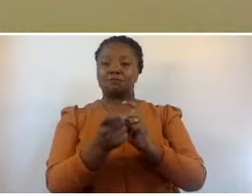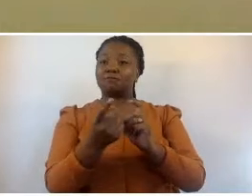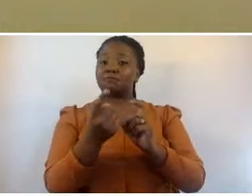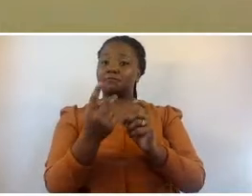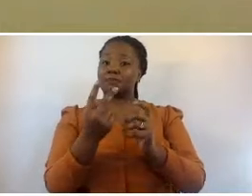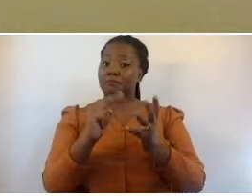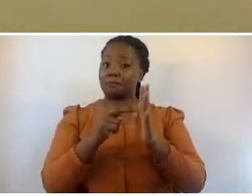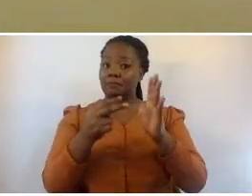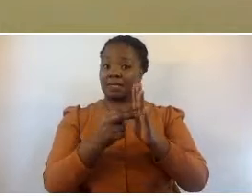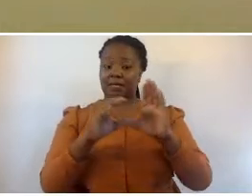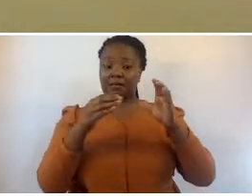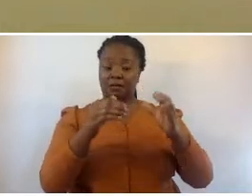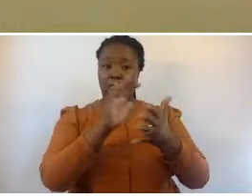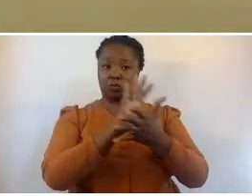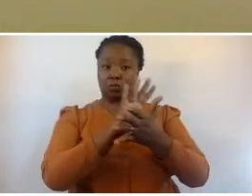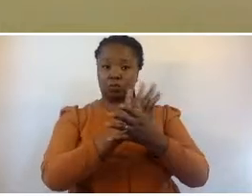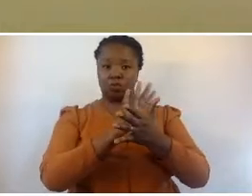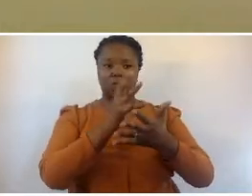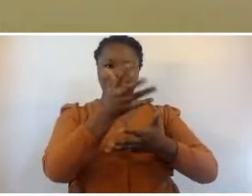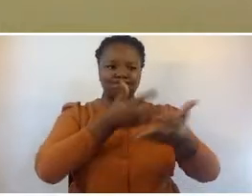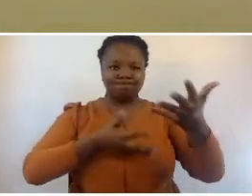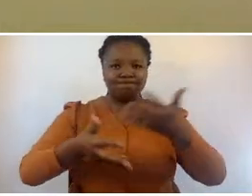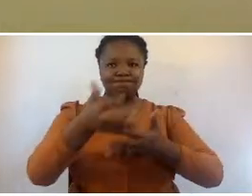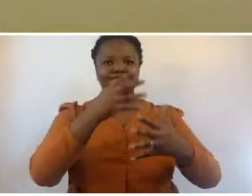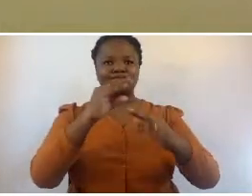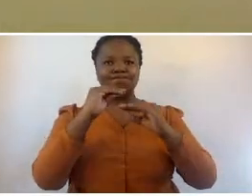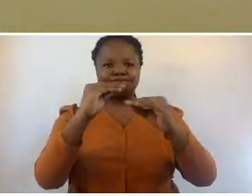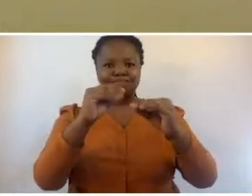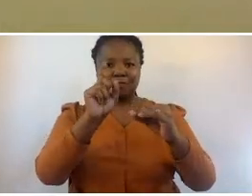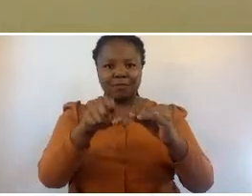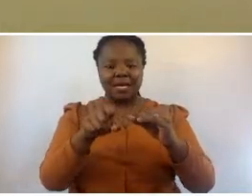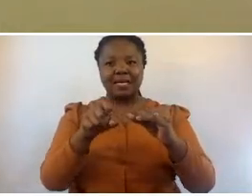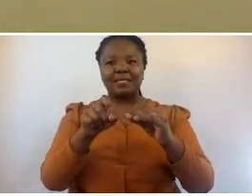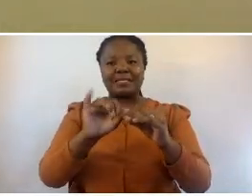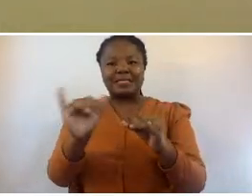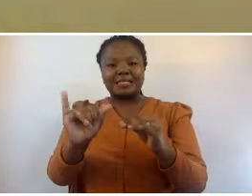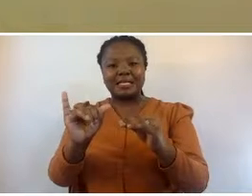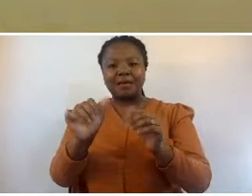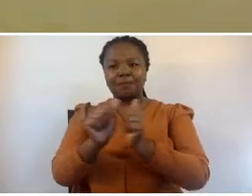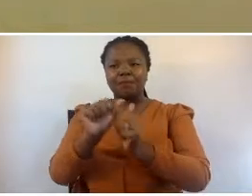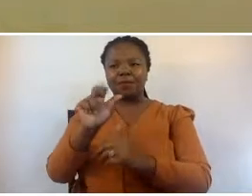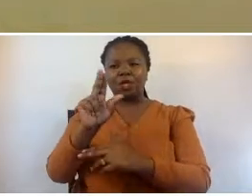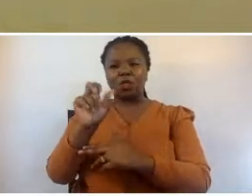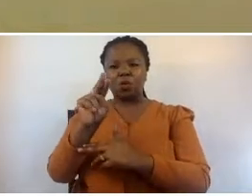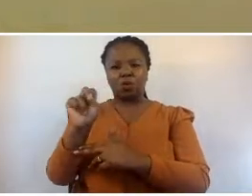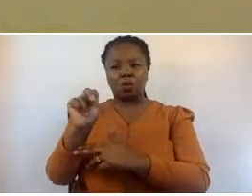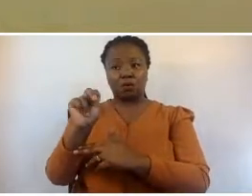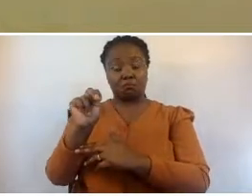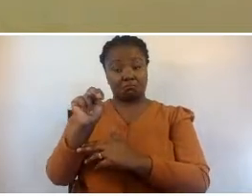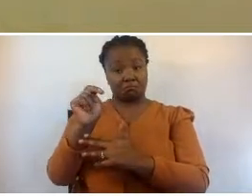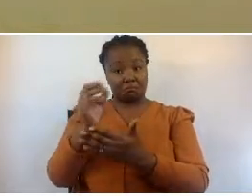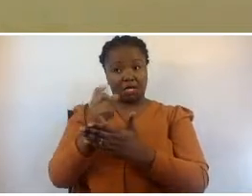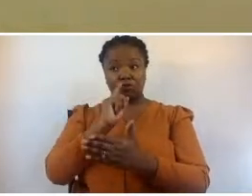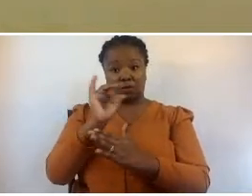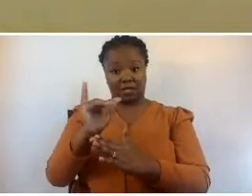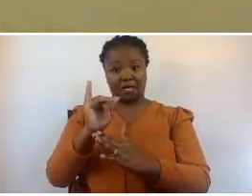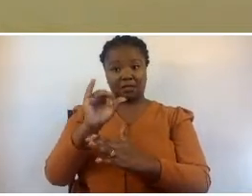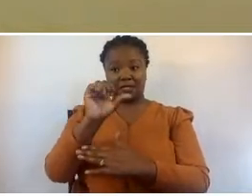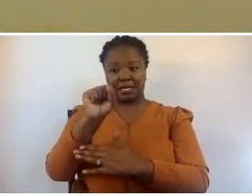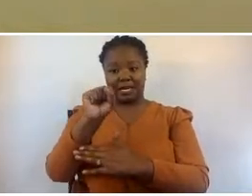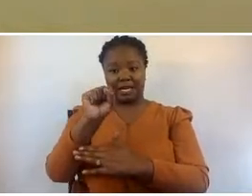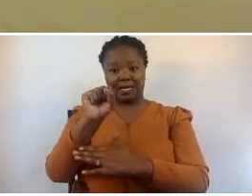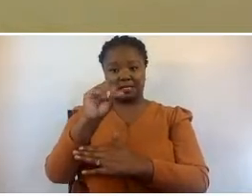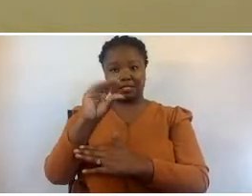2030. Le dialogue social institutionnalisé avec les enseignants et leurs syndicats doit être renforcées pour réaliser l'ODD